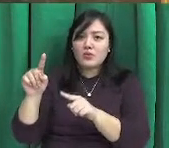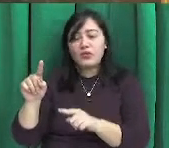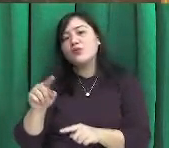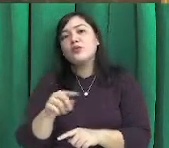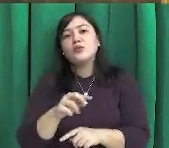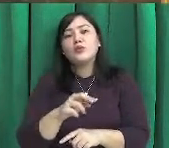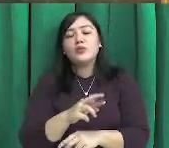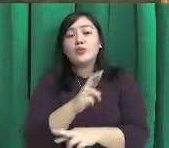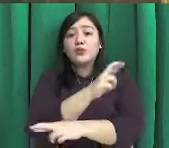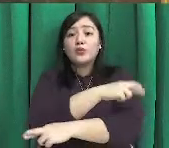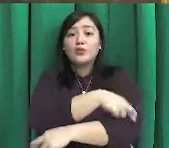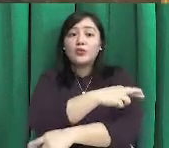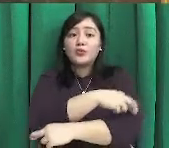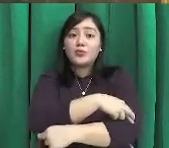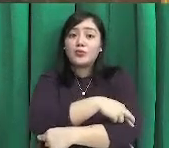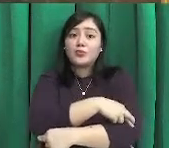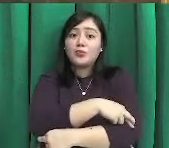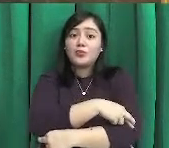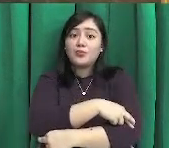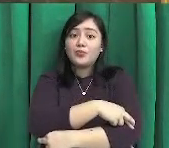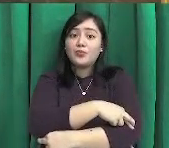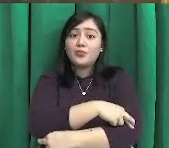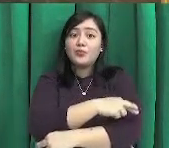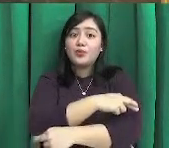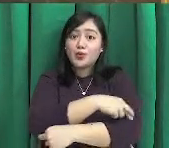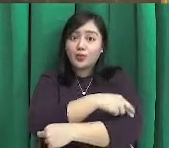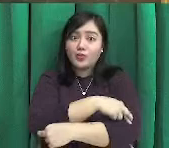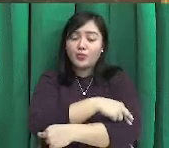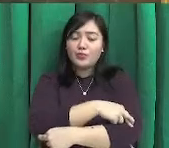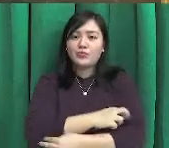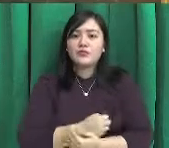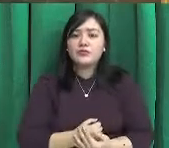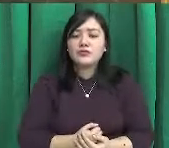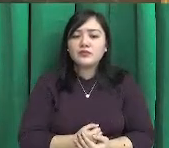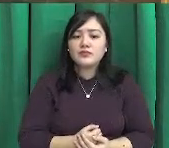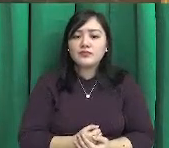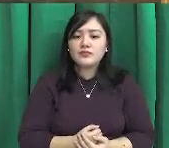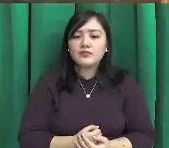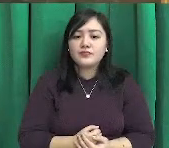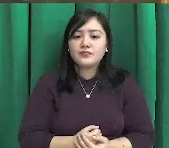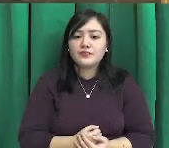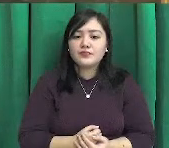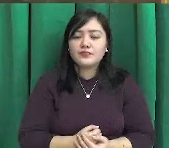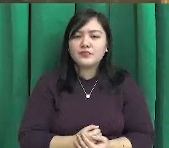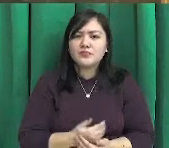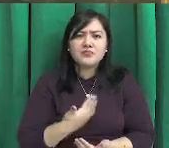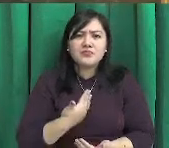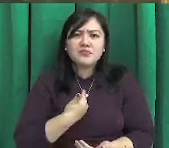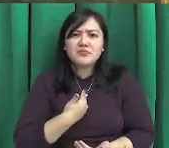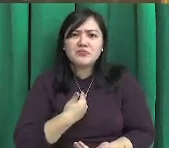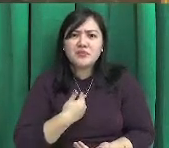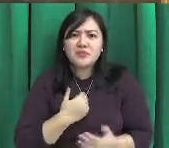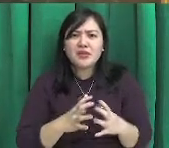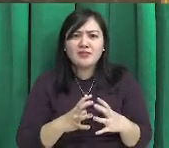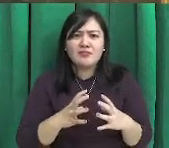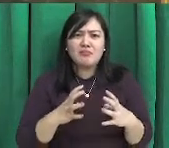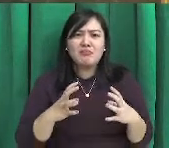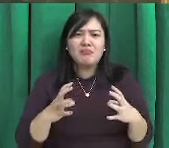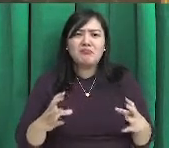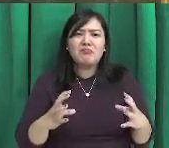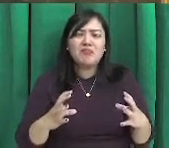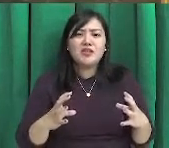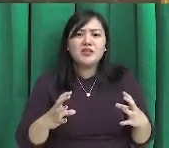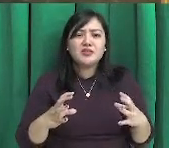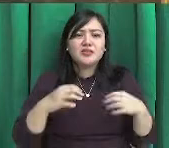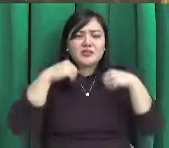ko, sinampal niya ako physically. Although yung words lang niya na yon, what? Parang yun yung nasa